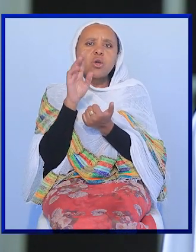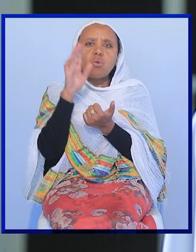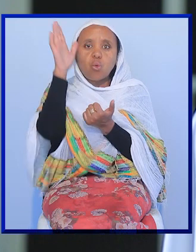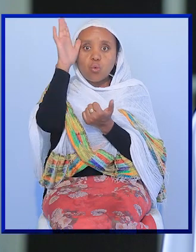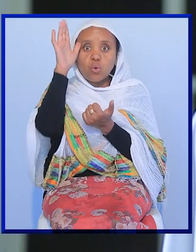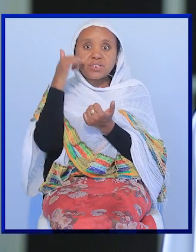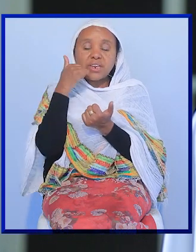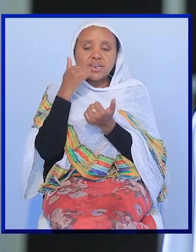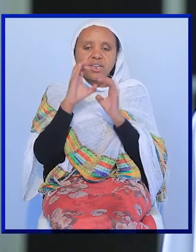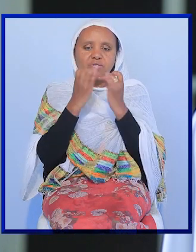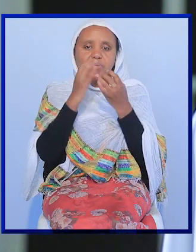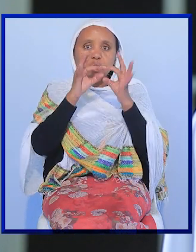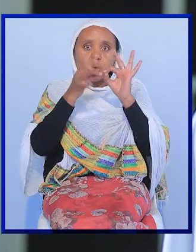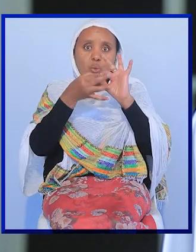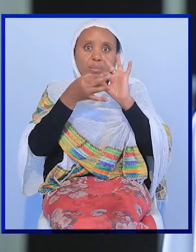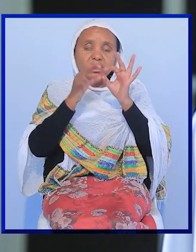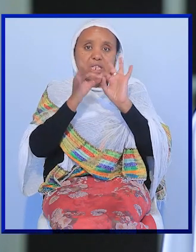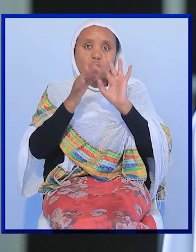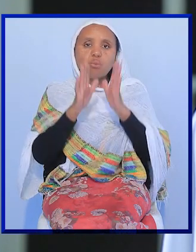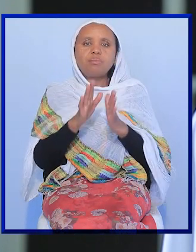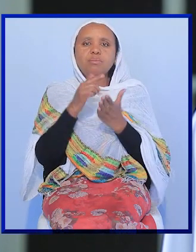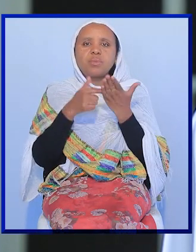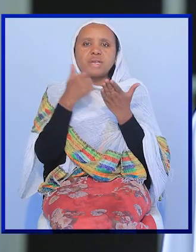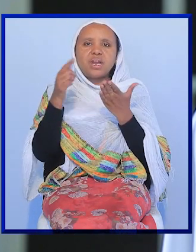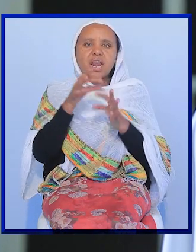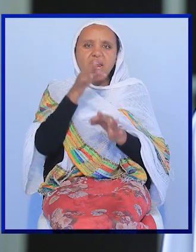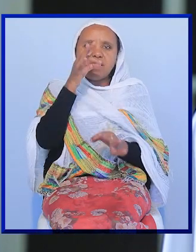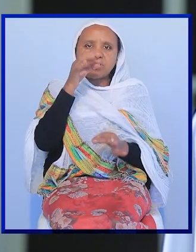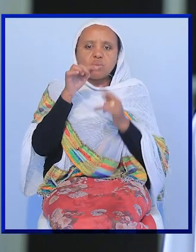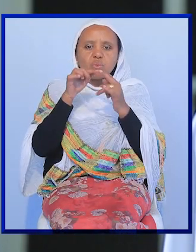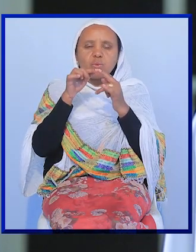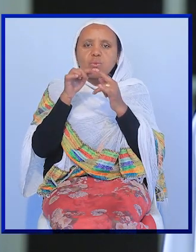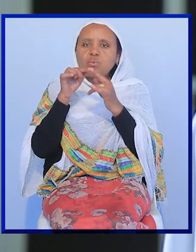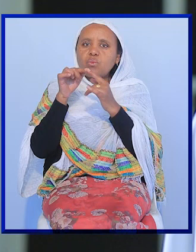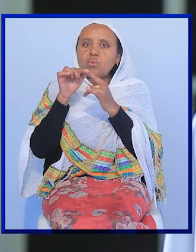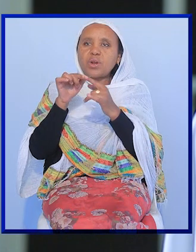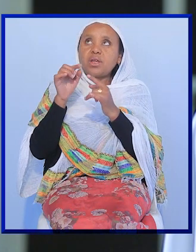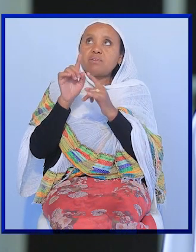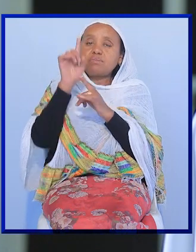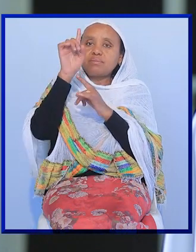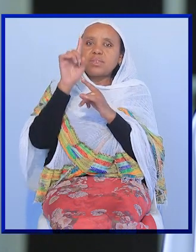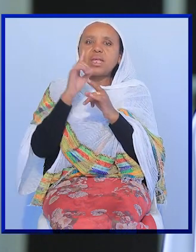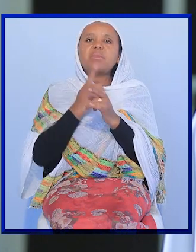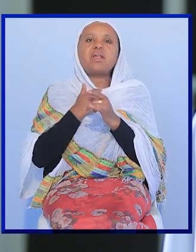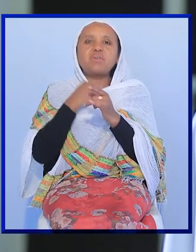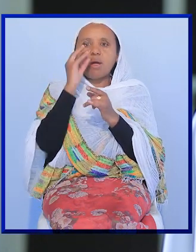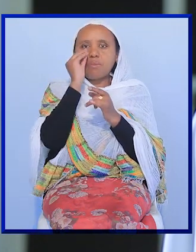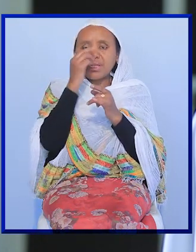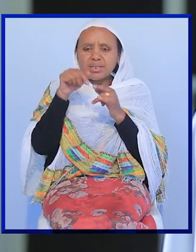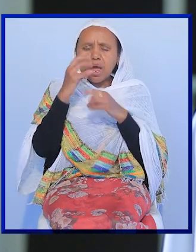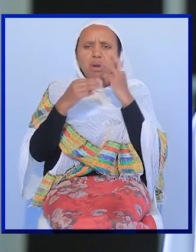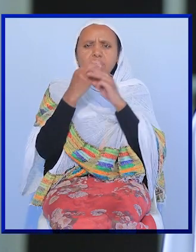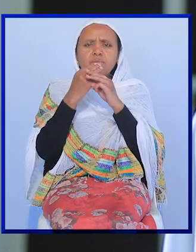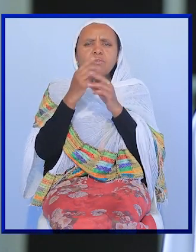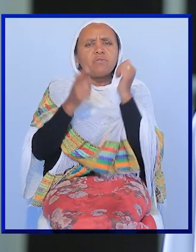ዘምሲስ ይህን ክፍል በተረጎመበት ሲተረጉምልን እንዲህ ይላል፣ ነፍስ ወደ መሲሁ የምትናፍቅ አበባ ናት፣ የዚህ ዓለምን ፈተና ሁሉ